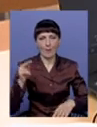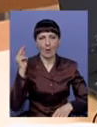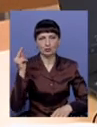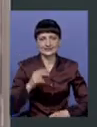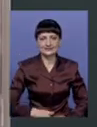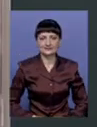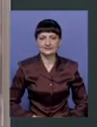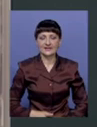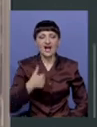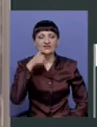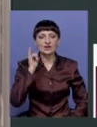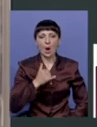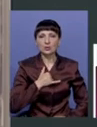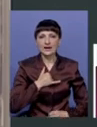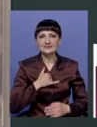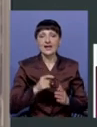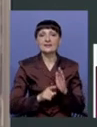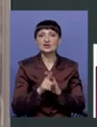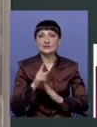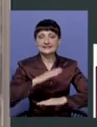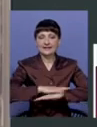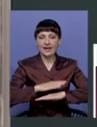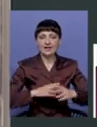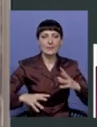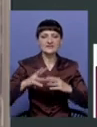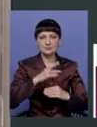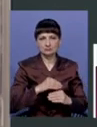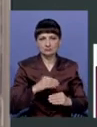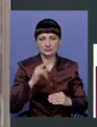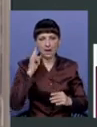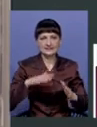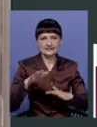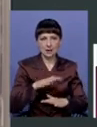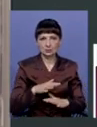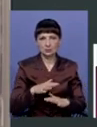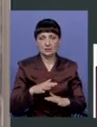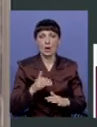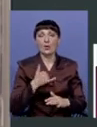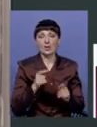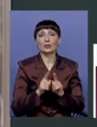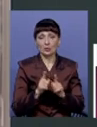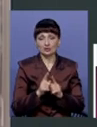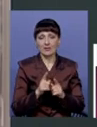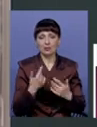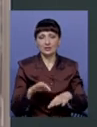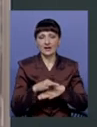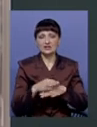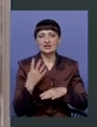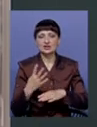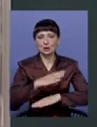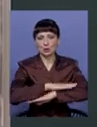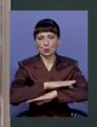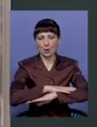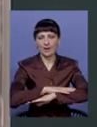вчера у нас начались занятия по всей стране и у меня тоже прошли четыре урока